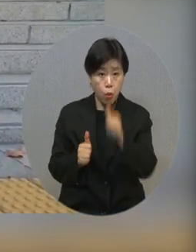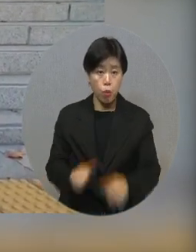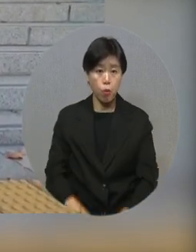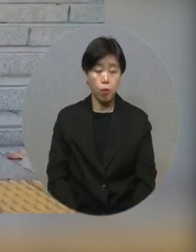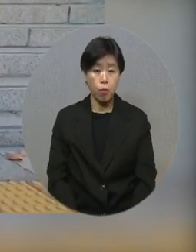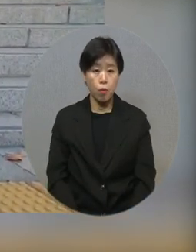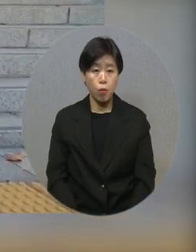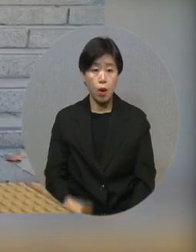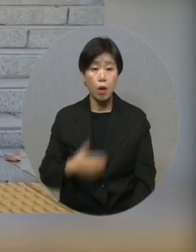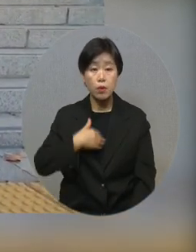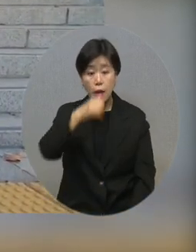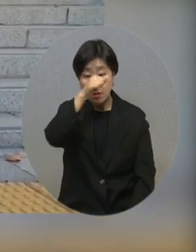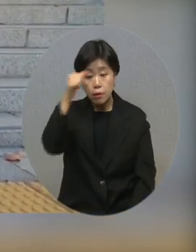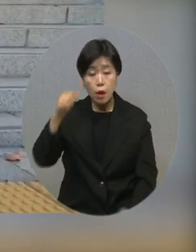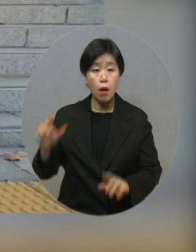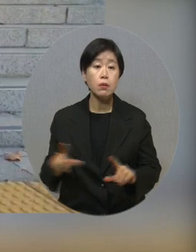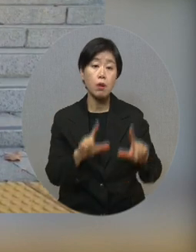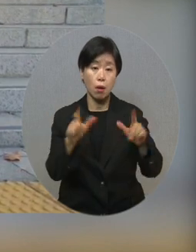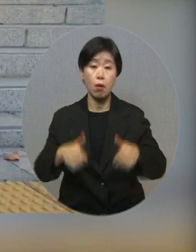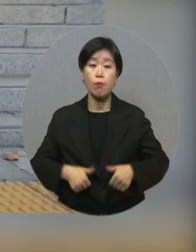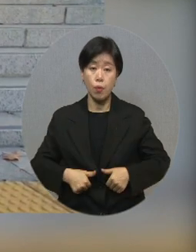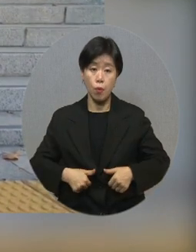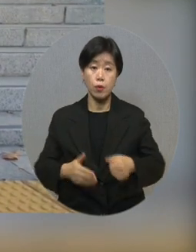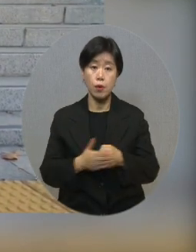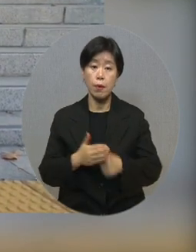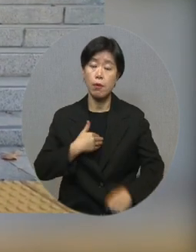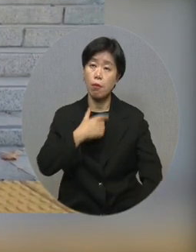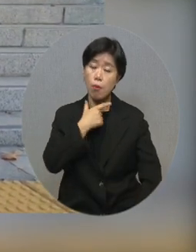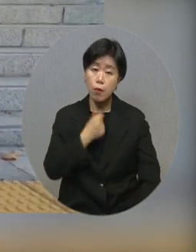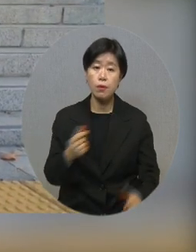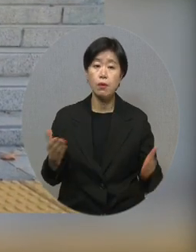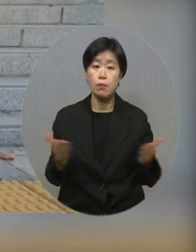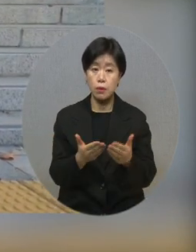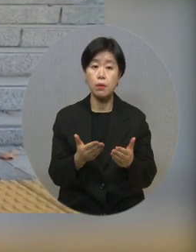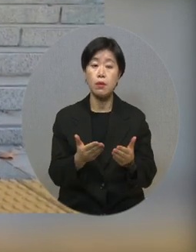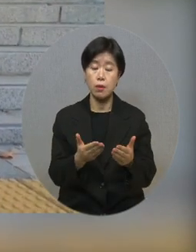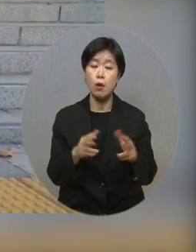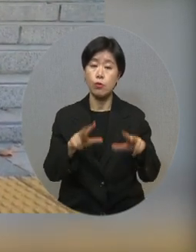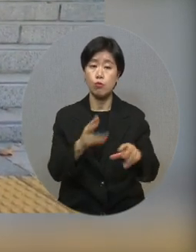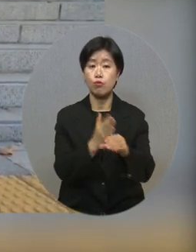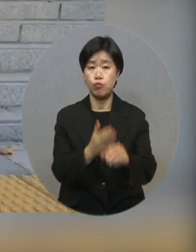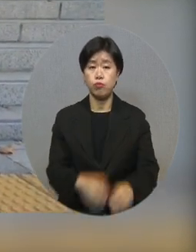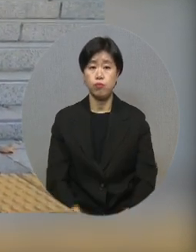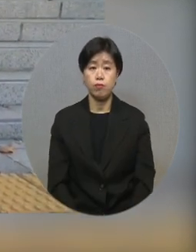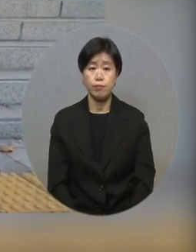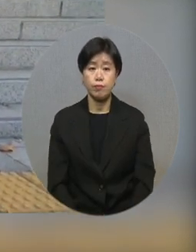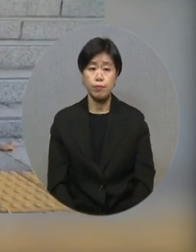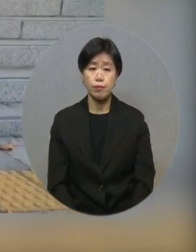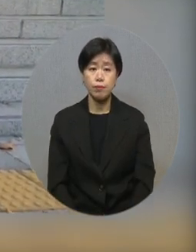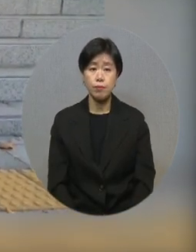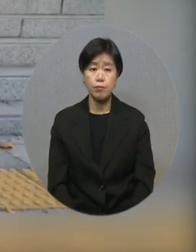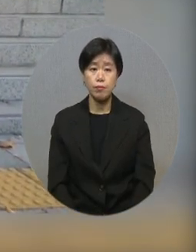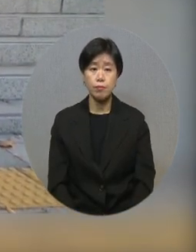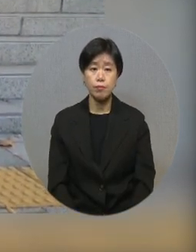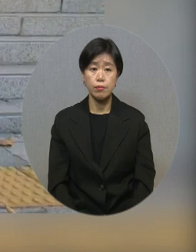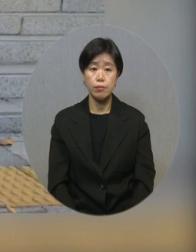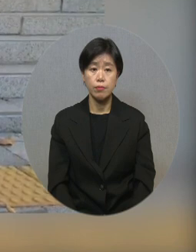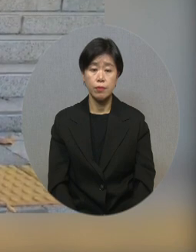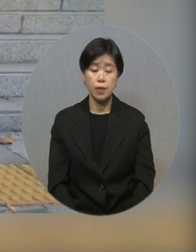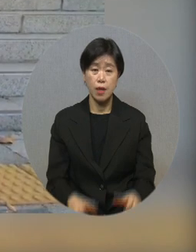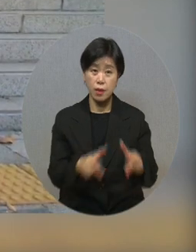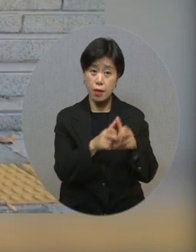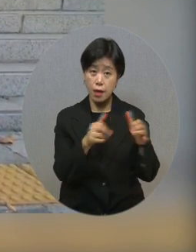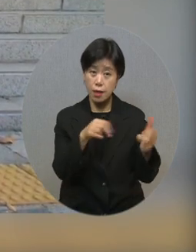인생을 살고 있다는 말이죠. 근데 거주 시설에 계시는 장애인은 자신의 인생을 살 수 없어요. 그렇기